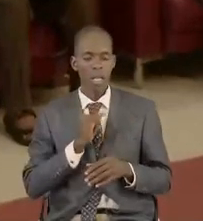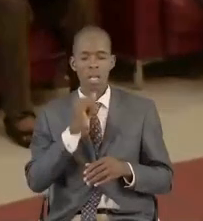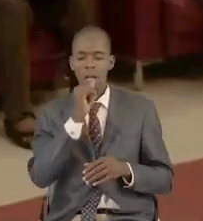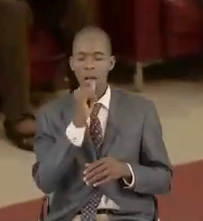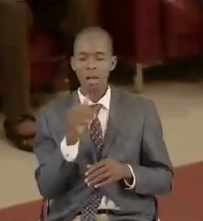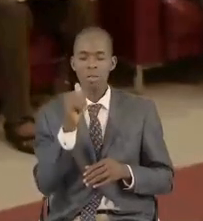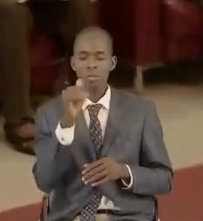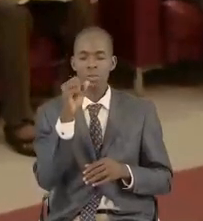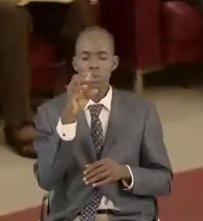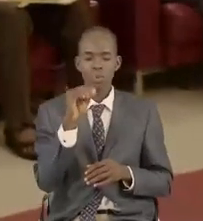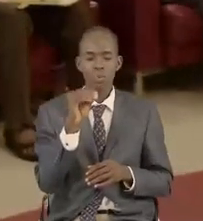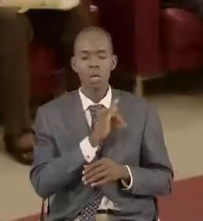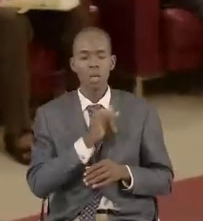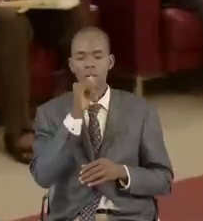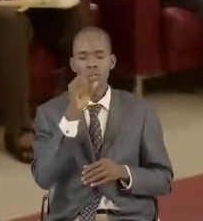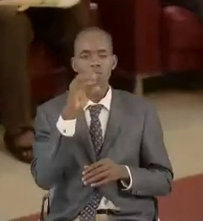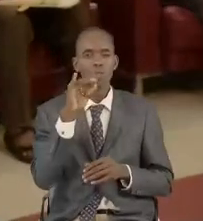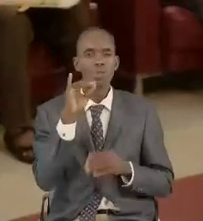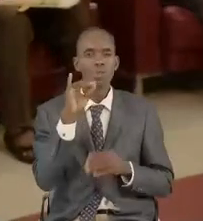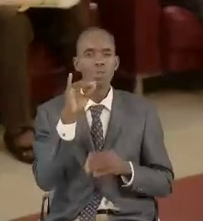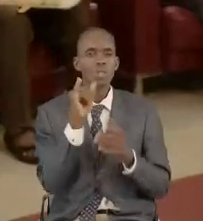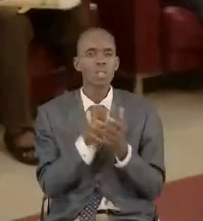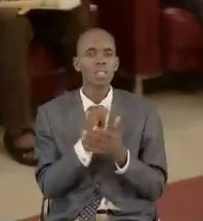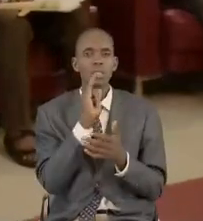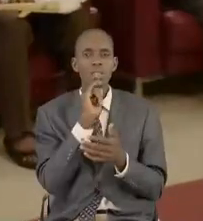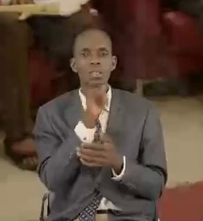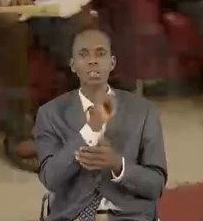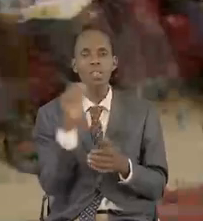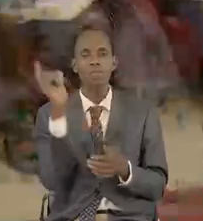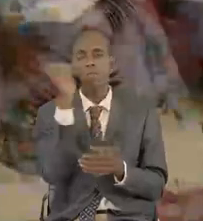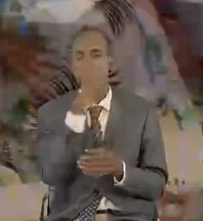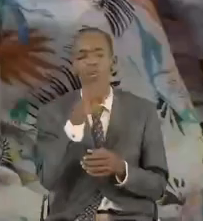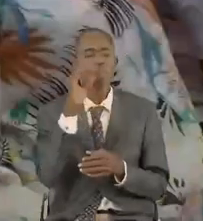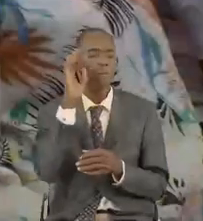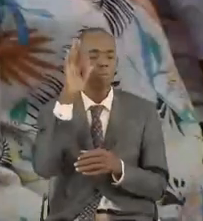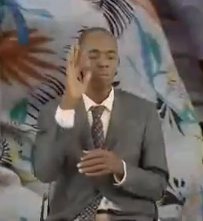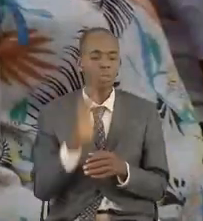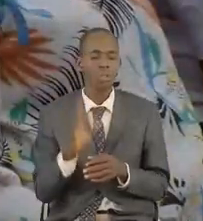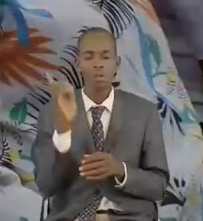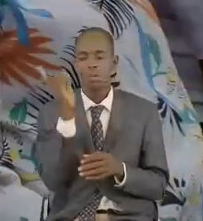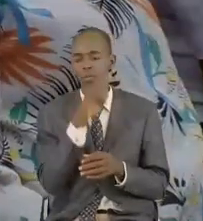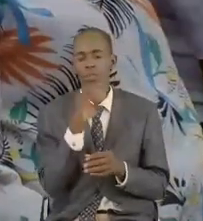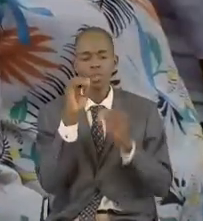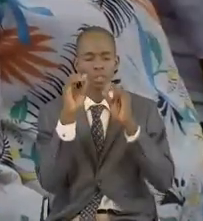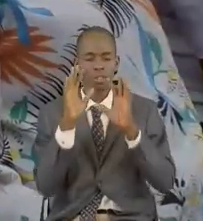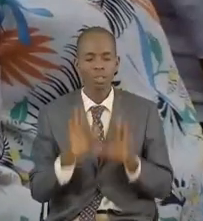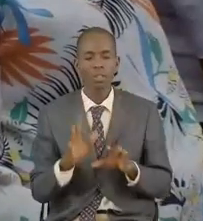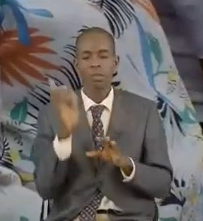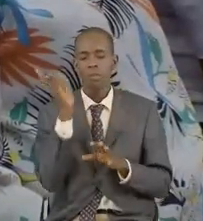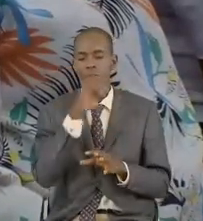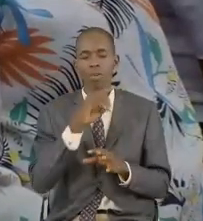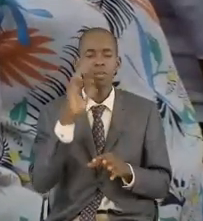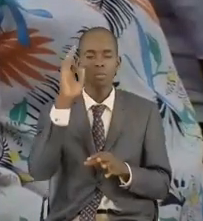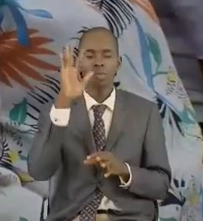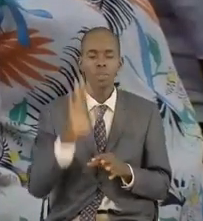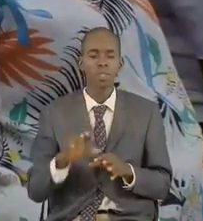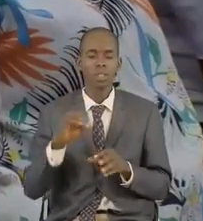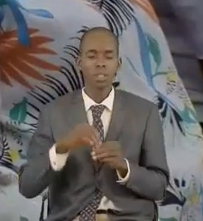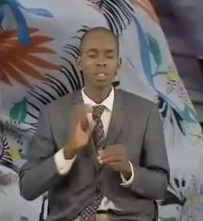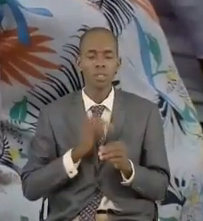c'est un faux pasteur un faux prédicateur un faux ministre dans notre église ici